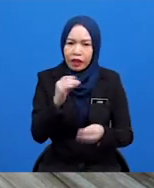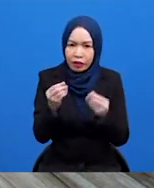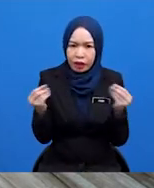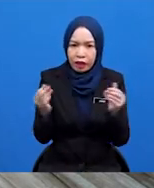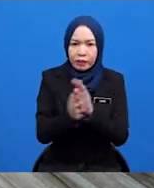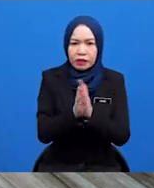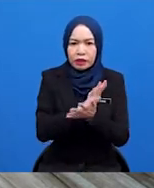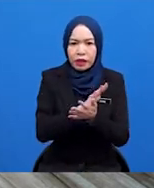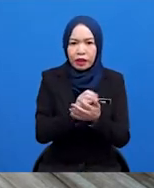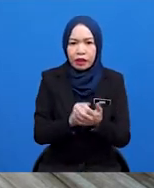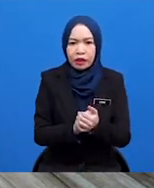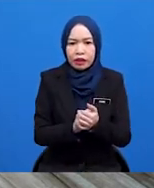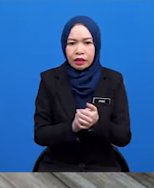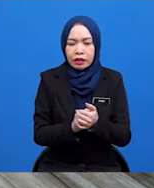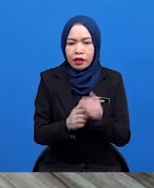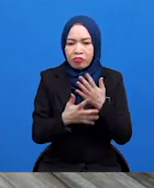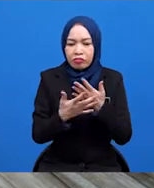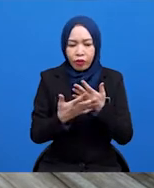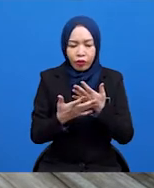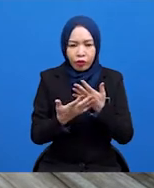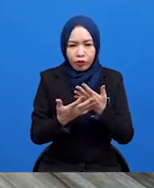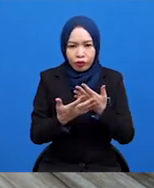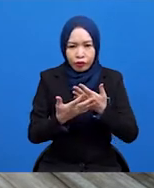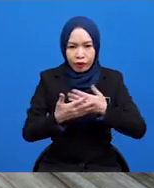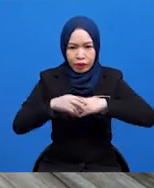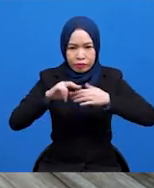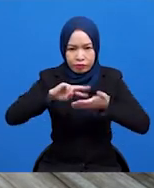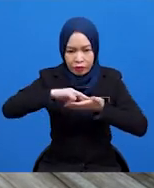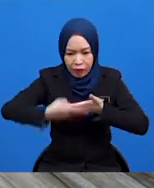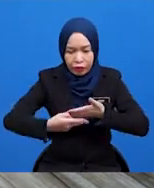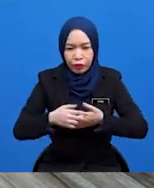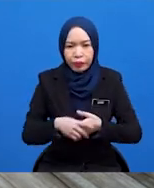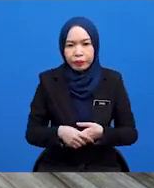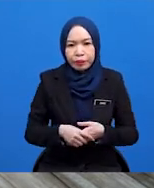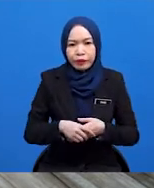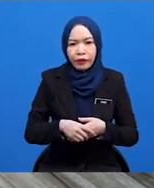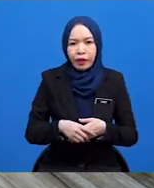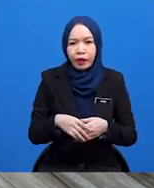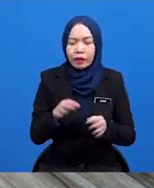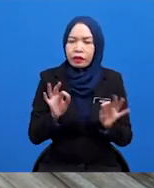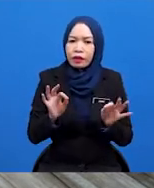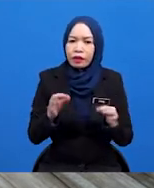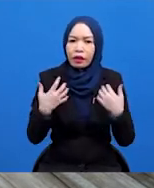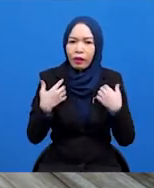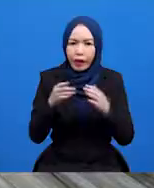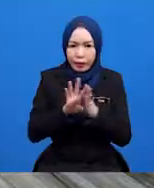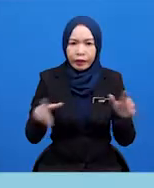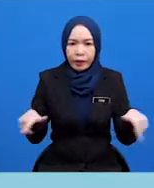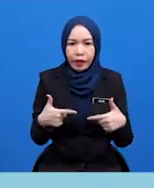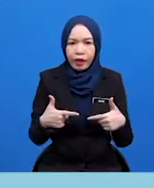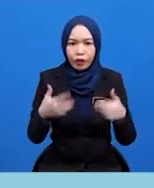dan memudahkan proses runtuhan berlaku terutama apabila berlaku kejadian hujan